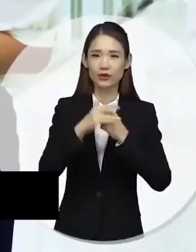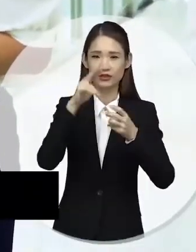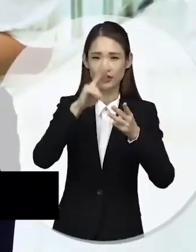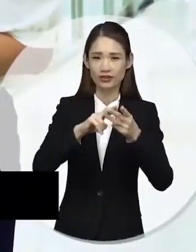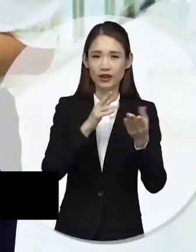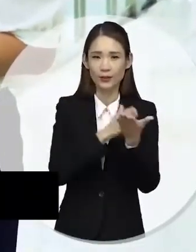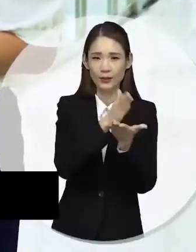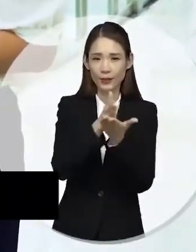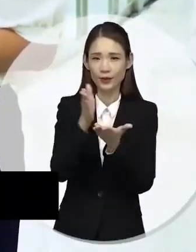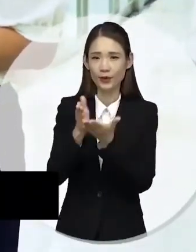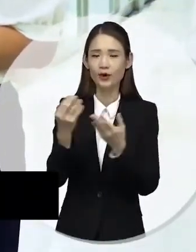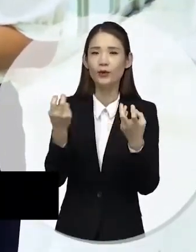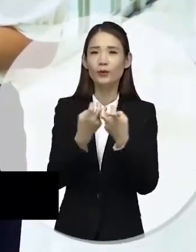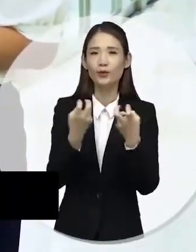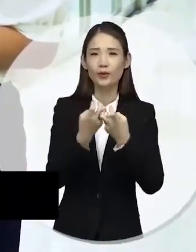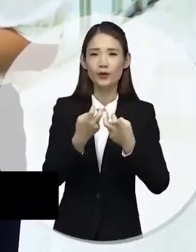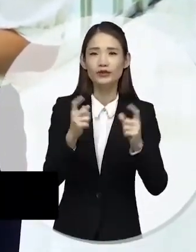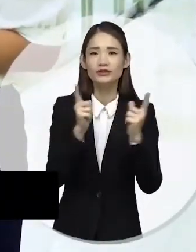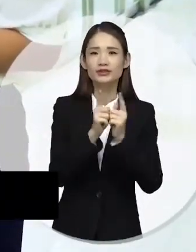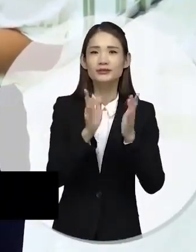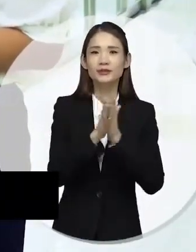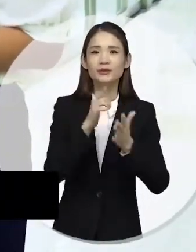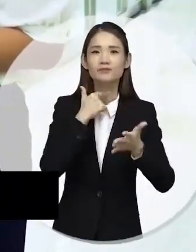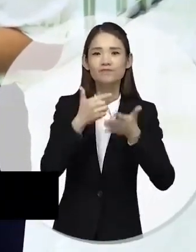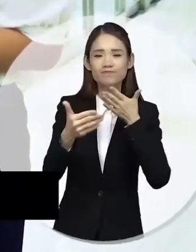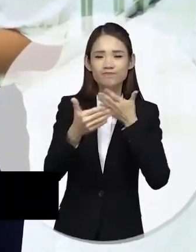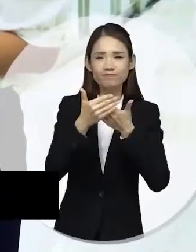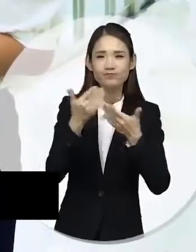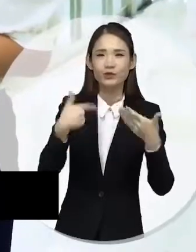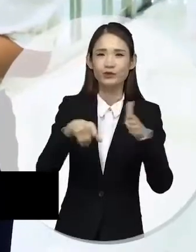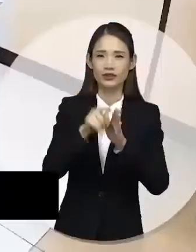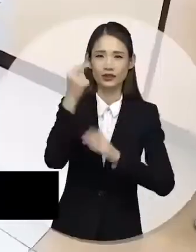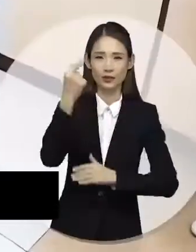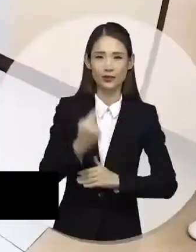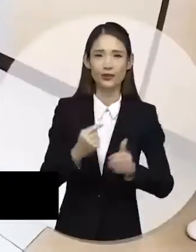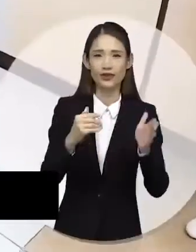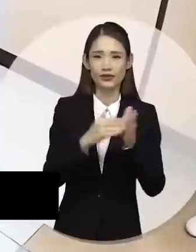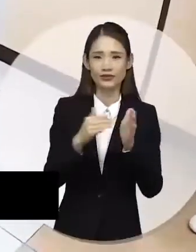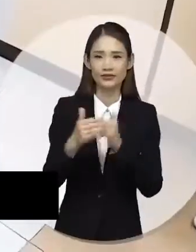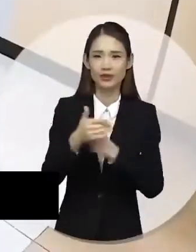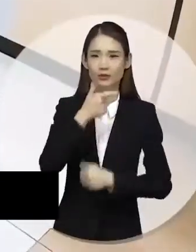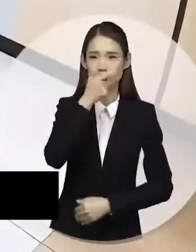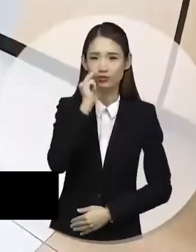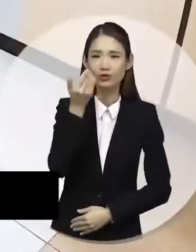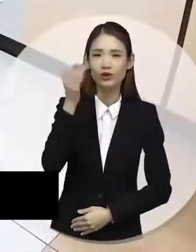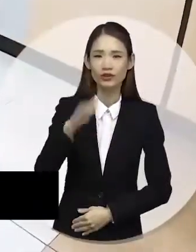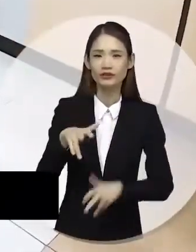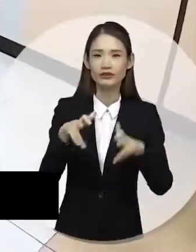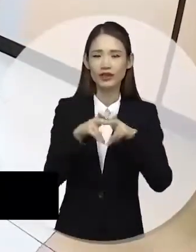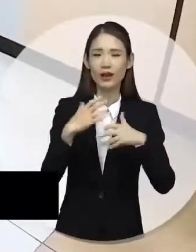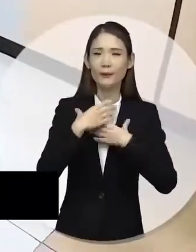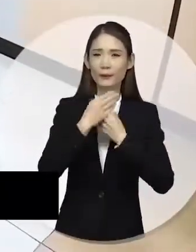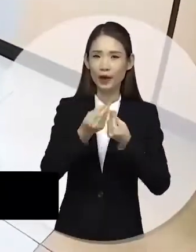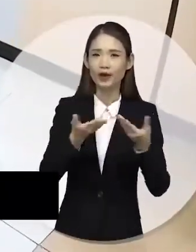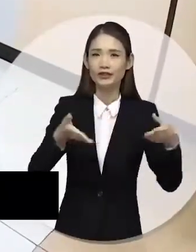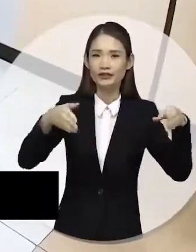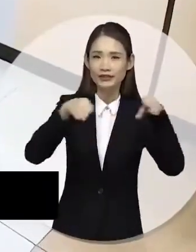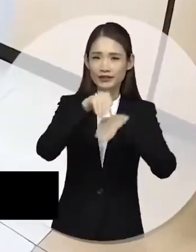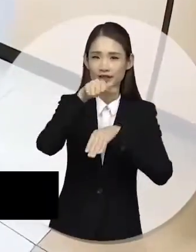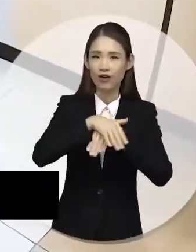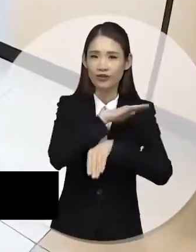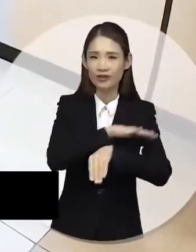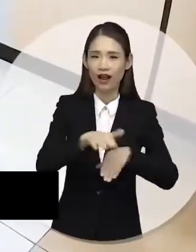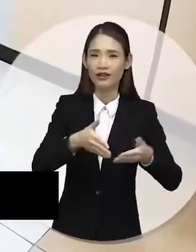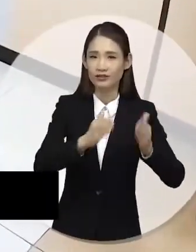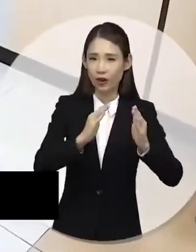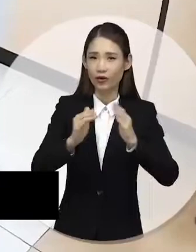현재 지원하고 있는 것들이 어떤 게 있나 직접 체험해 보려고 이곳에 왔습니다. 부족하긴 하지만 장애인 편의시설들이